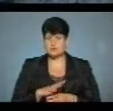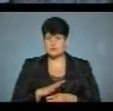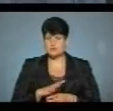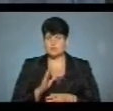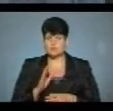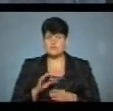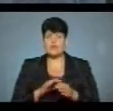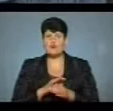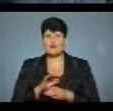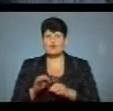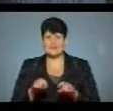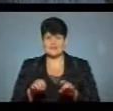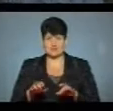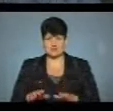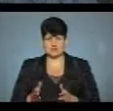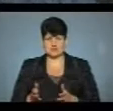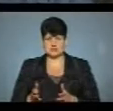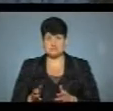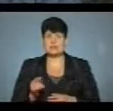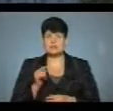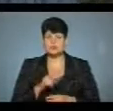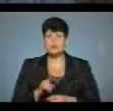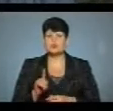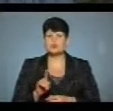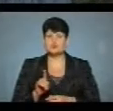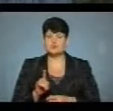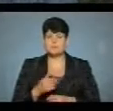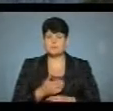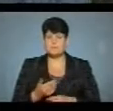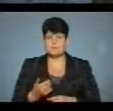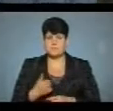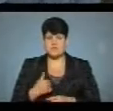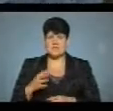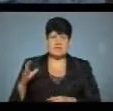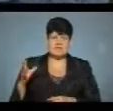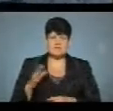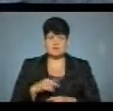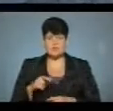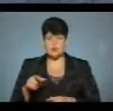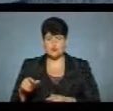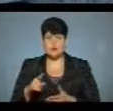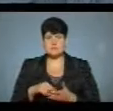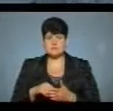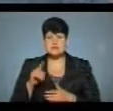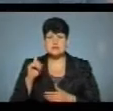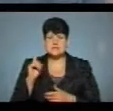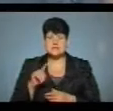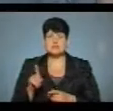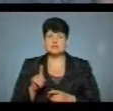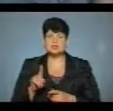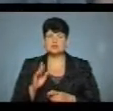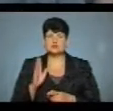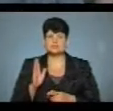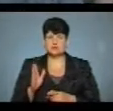в проєктах рішень для того, щоб ми і вся громада міста знали, що саме